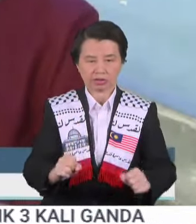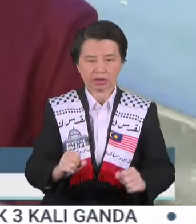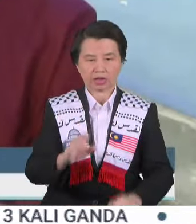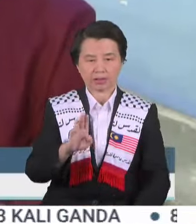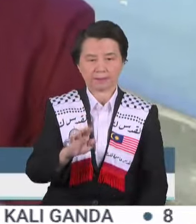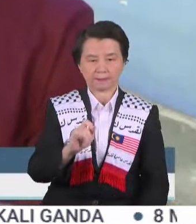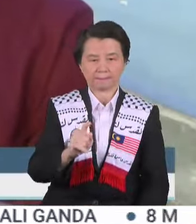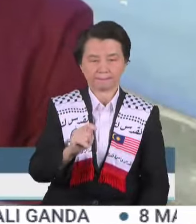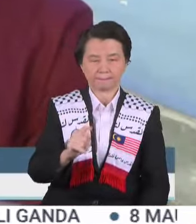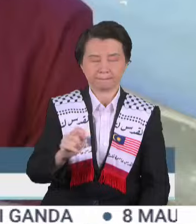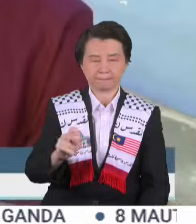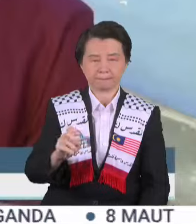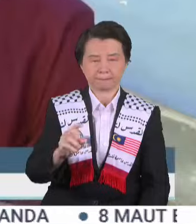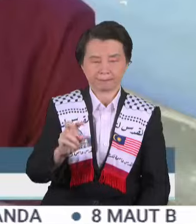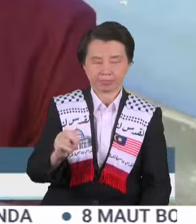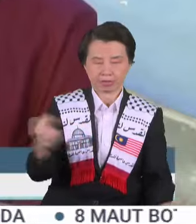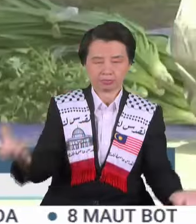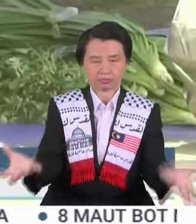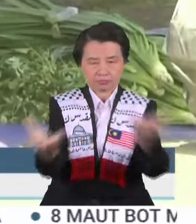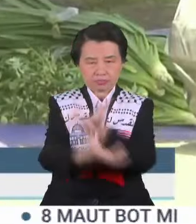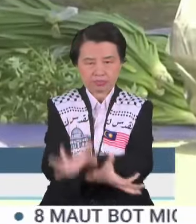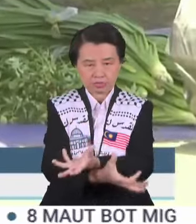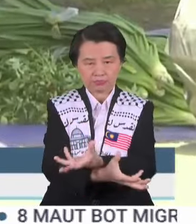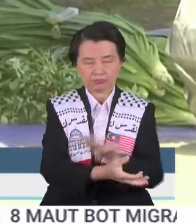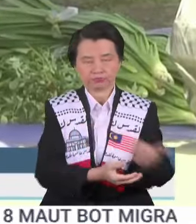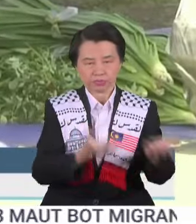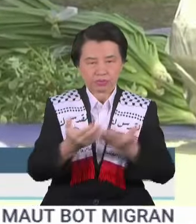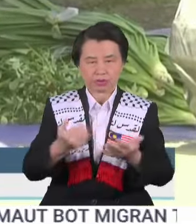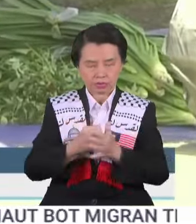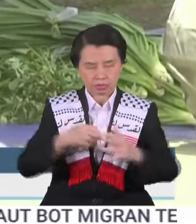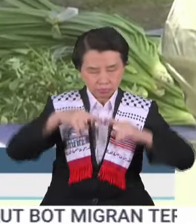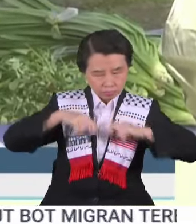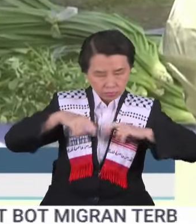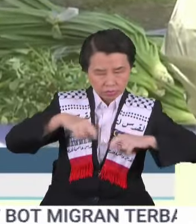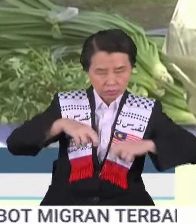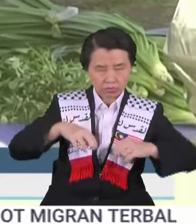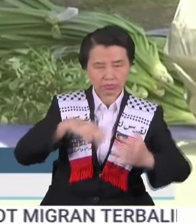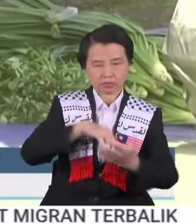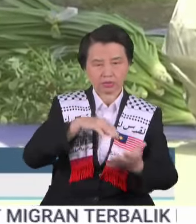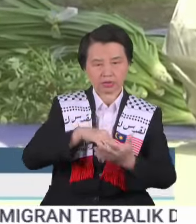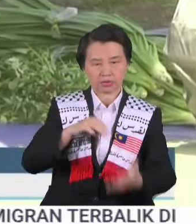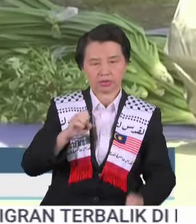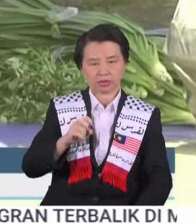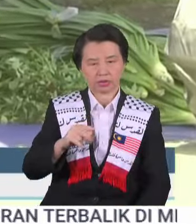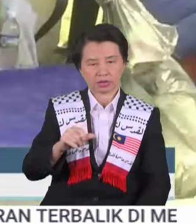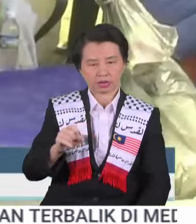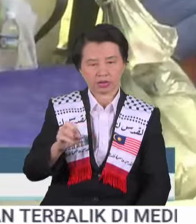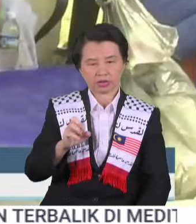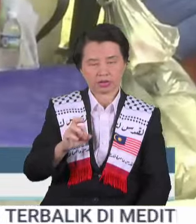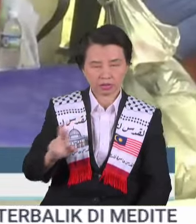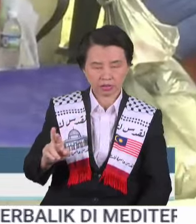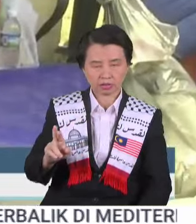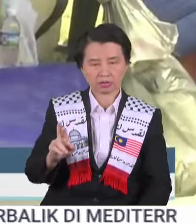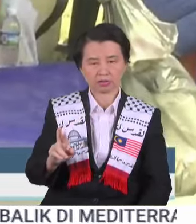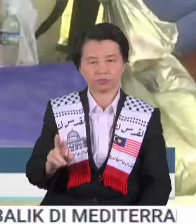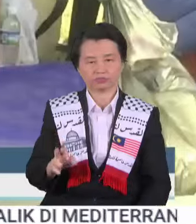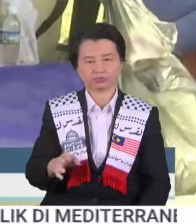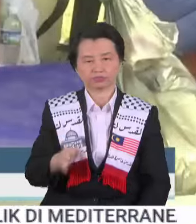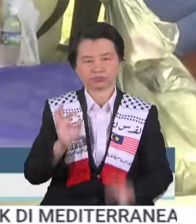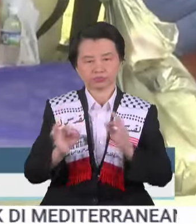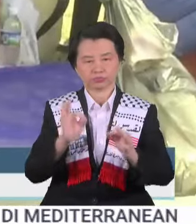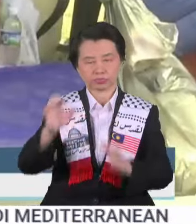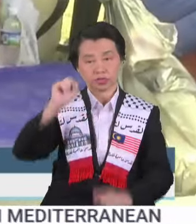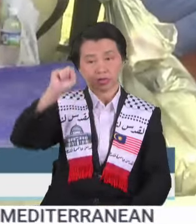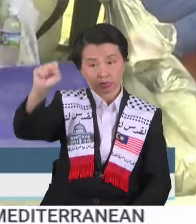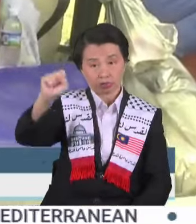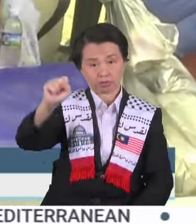yang mereka tunjukkan ini dapat kami bawa dalam kajian kami sebagai pelajar ENSOS. Salah satu ialah walaupun di negeri Sabah ini